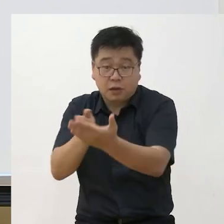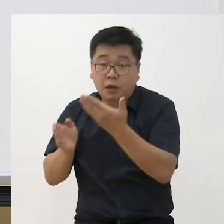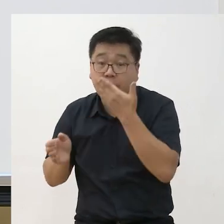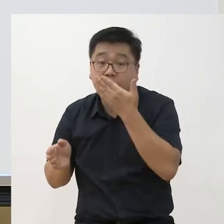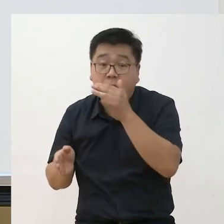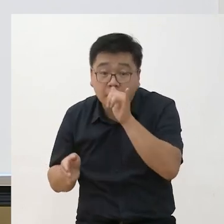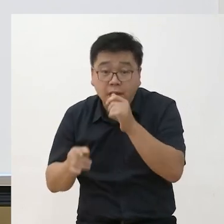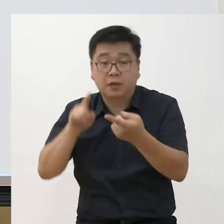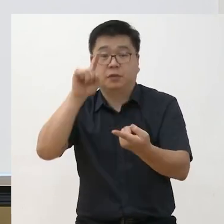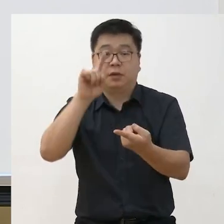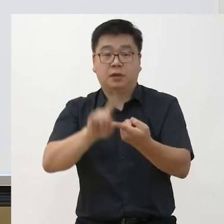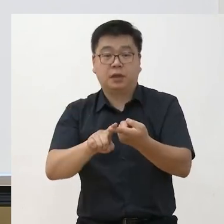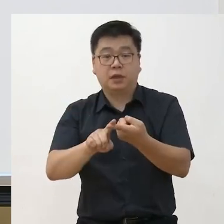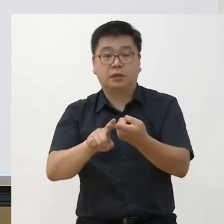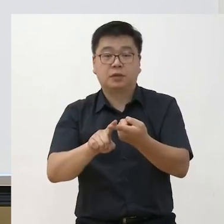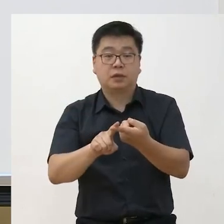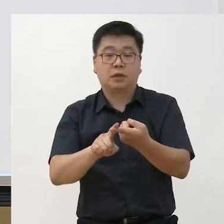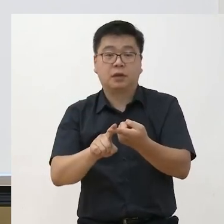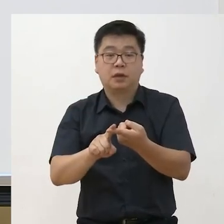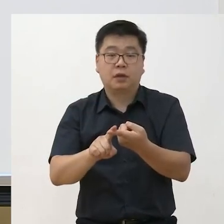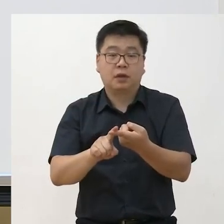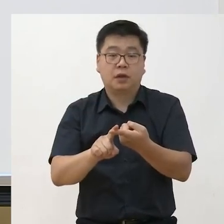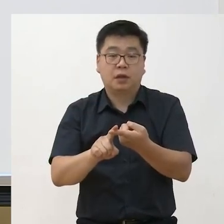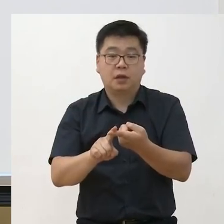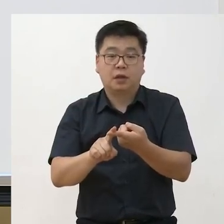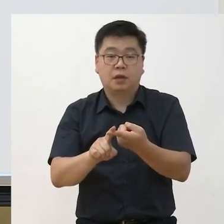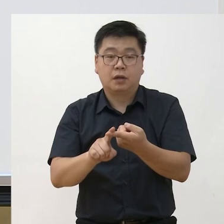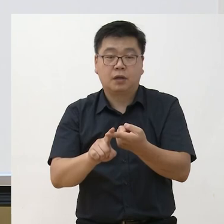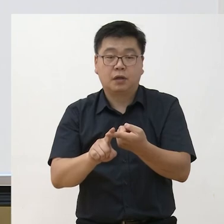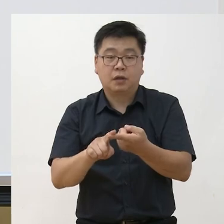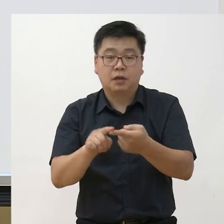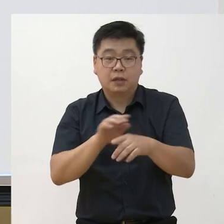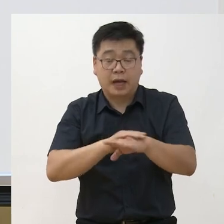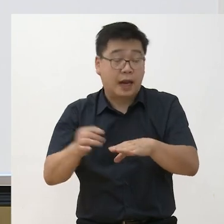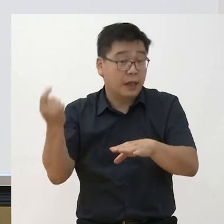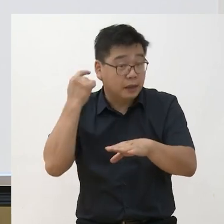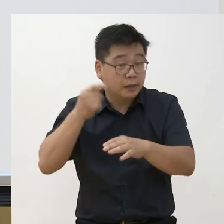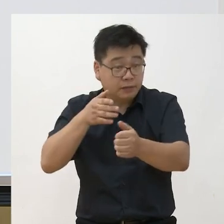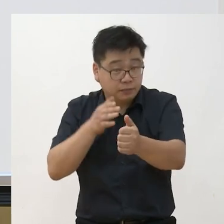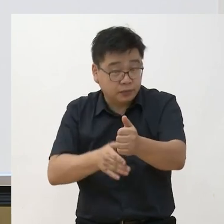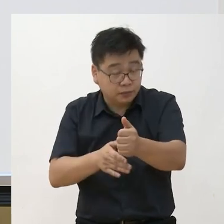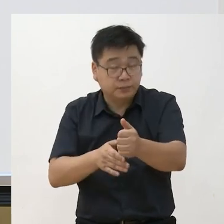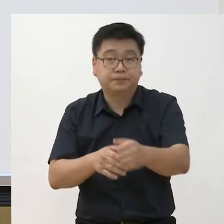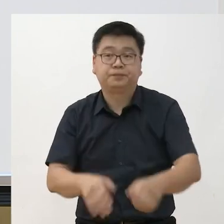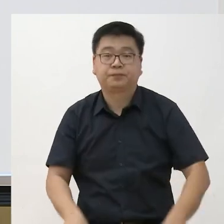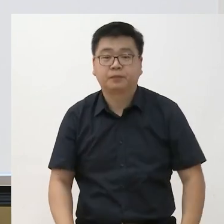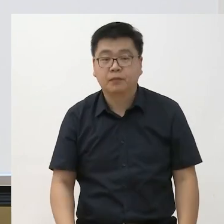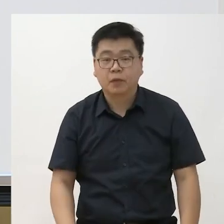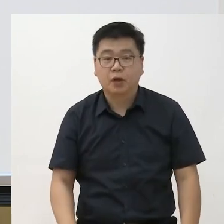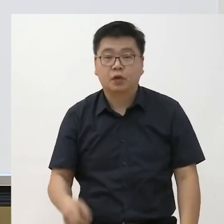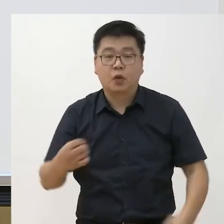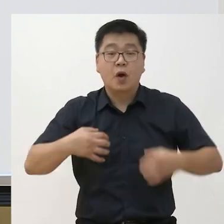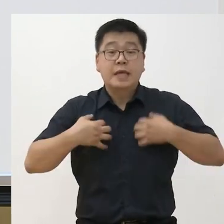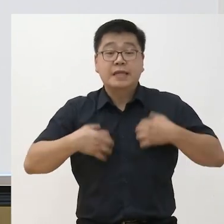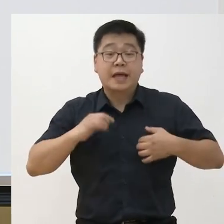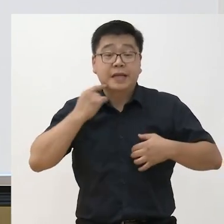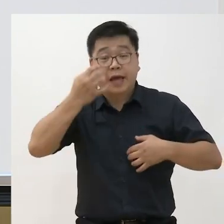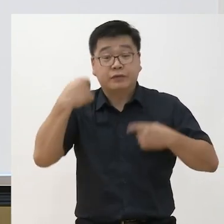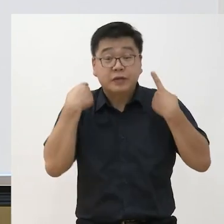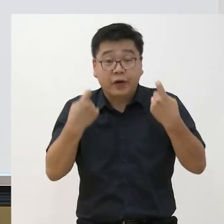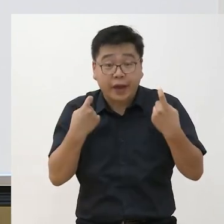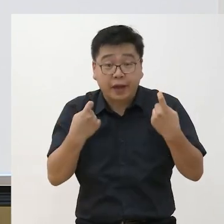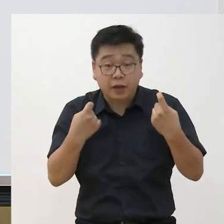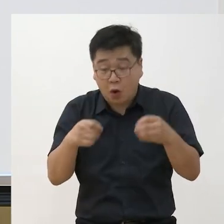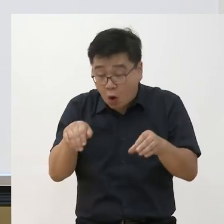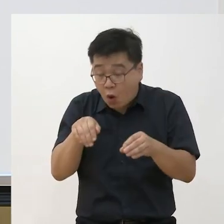이 해당 그 사업 설명 내용을 충분히 다시 쭉 들으셔가지고 이제 참고하시면 되겠고요. 그 다음에 신나는 예술 여행도 문학